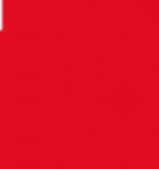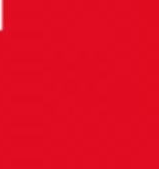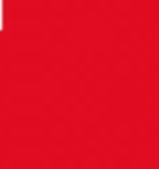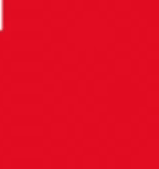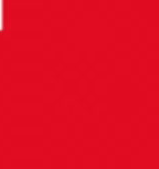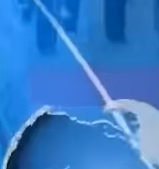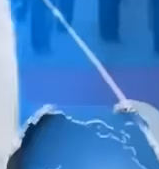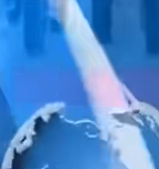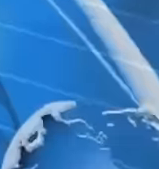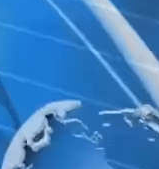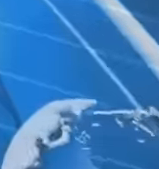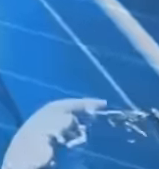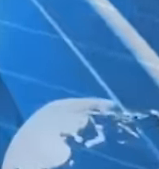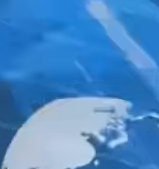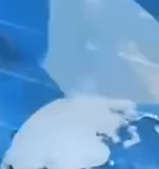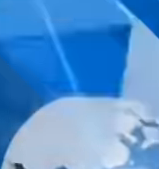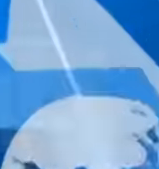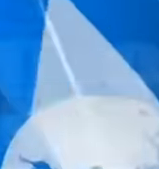now on.